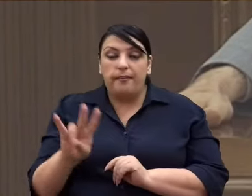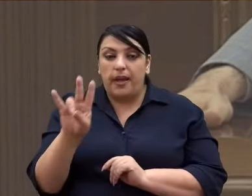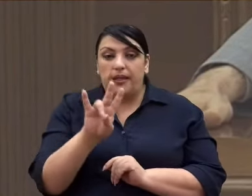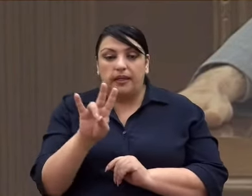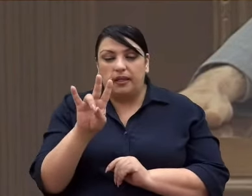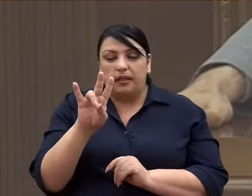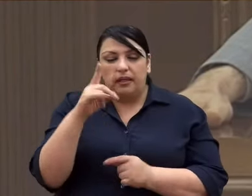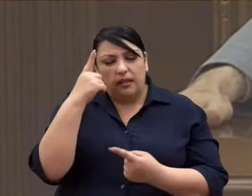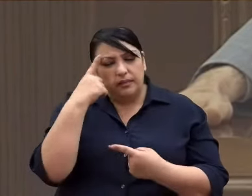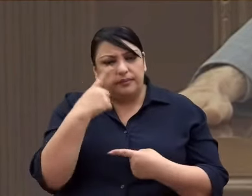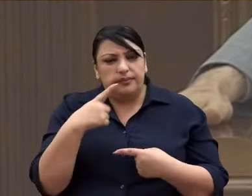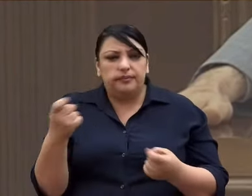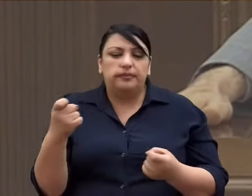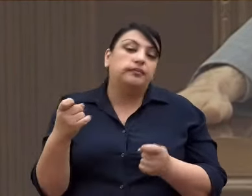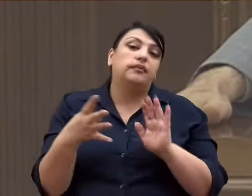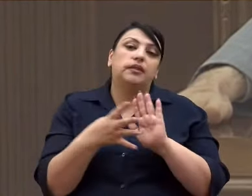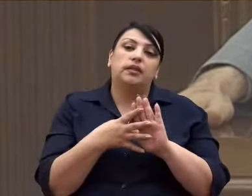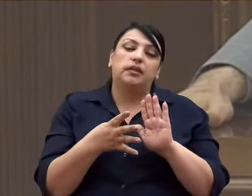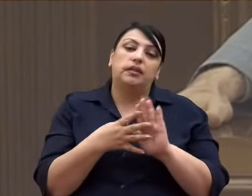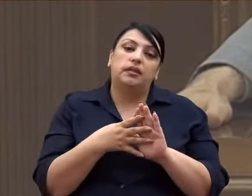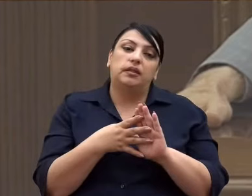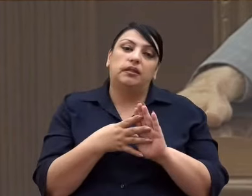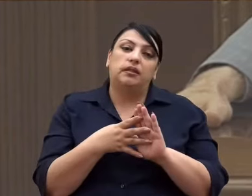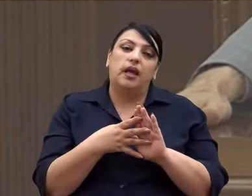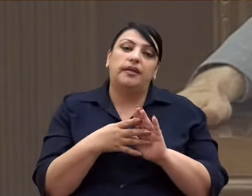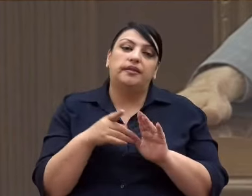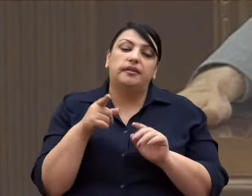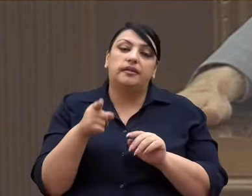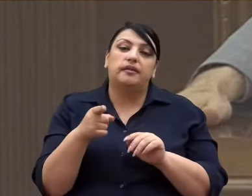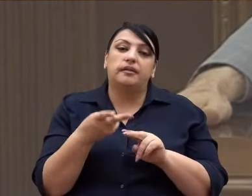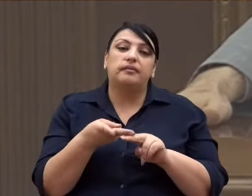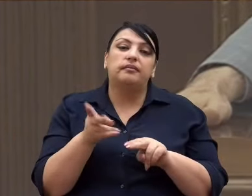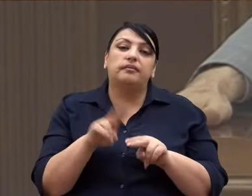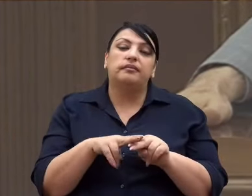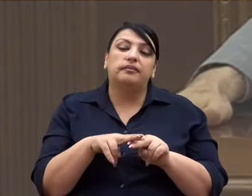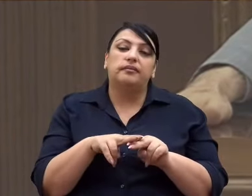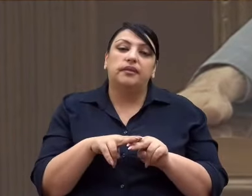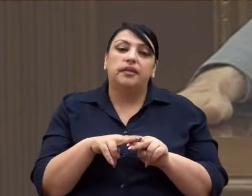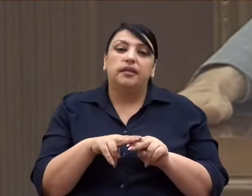հայտնի հայտարարության թակարդից,